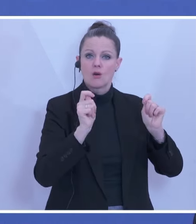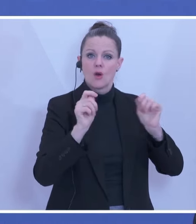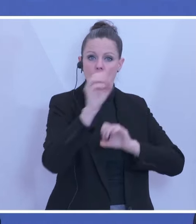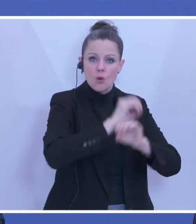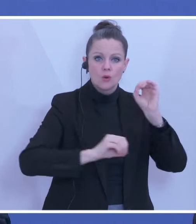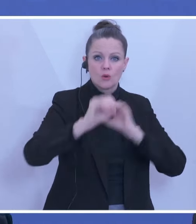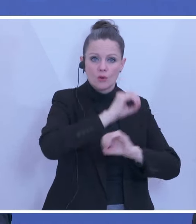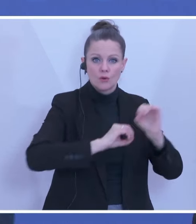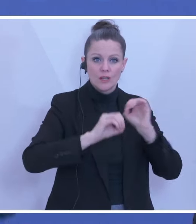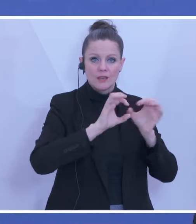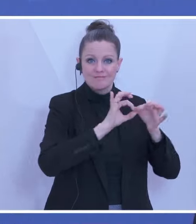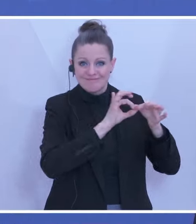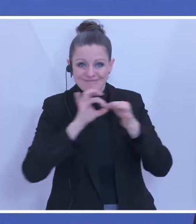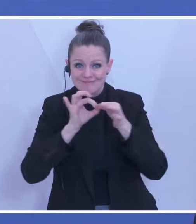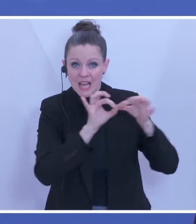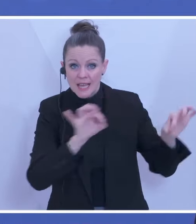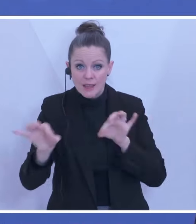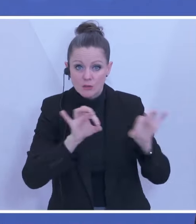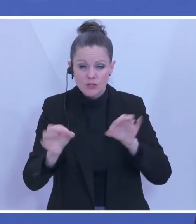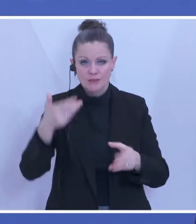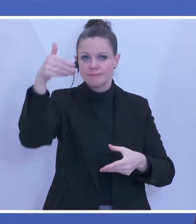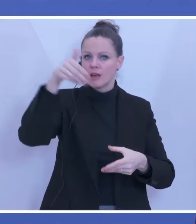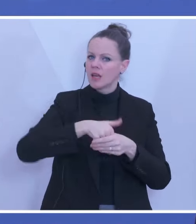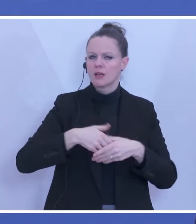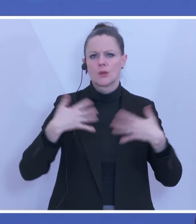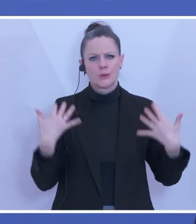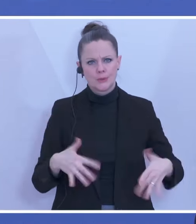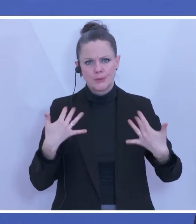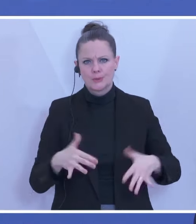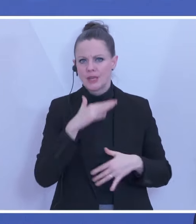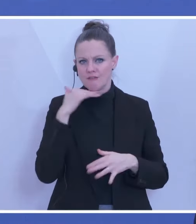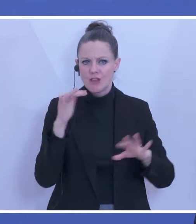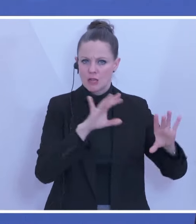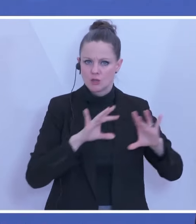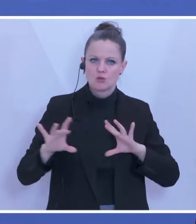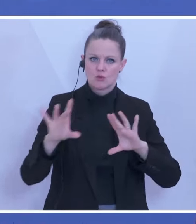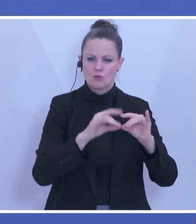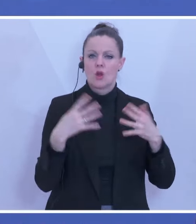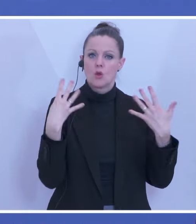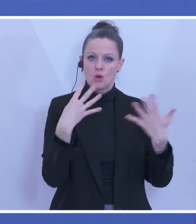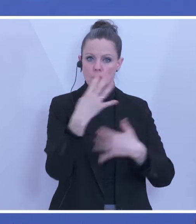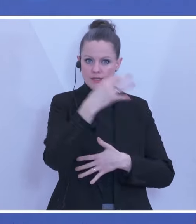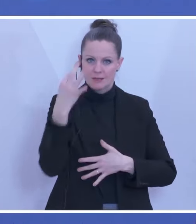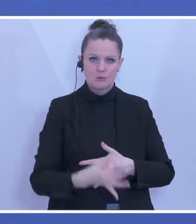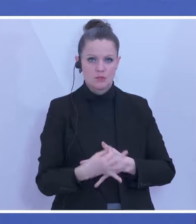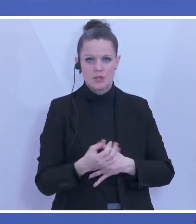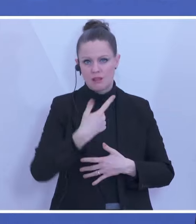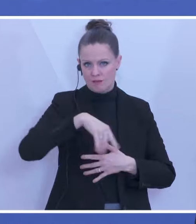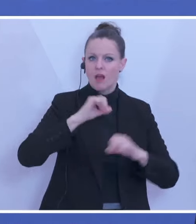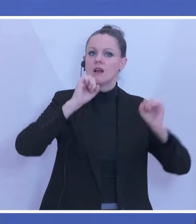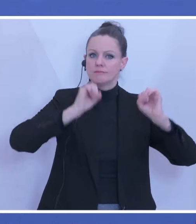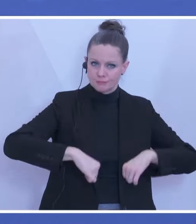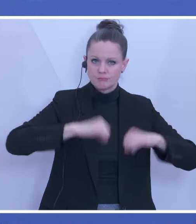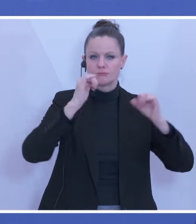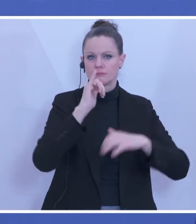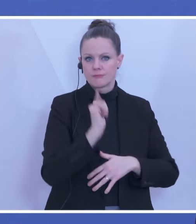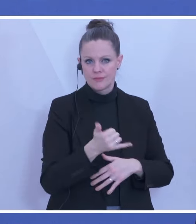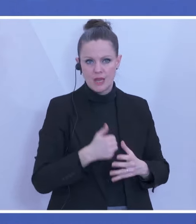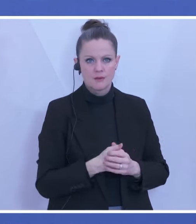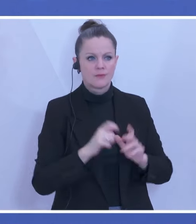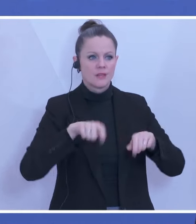der Industrie zu organisieren. Also da steckt ganz viel drinnen, da stimmen wir zu 99% überein und es gibt halt